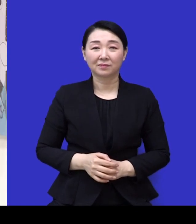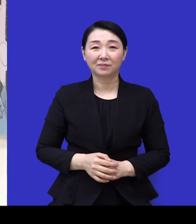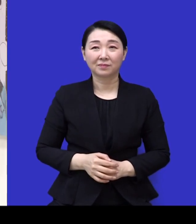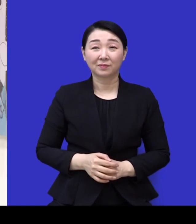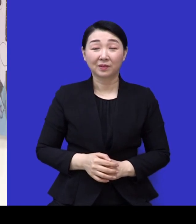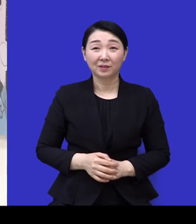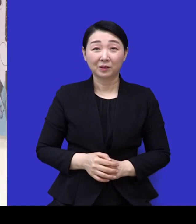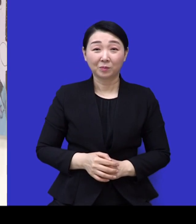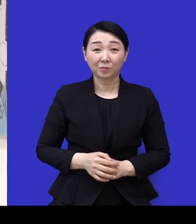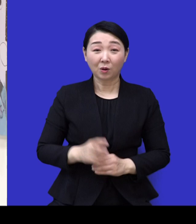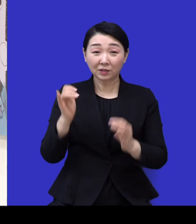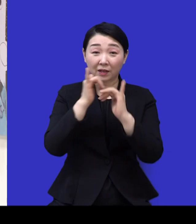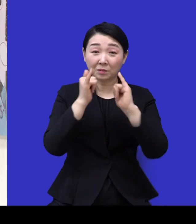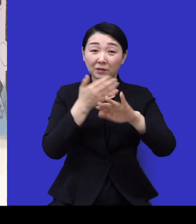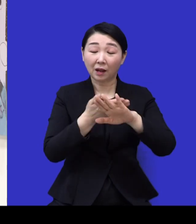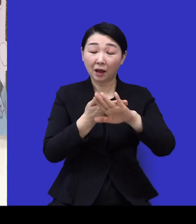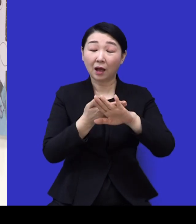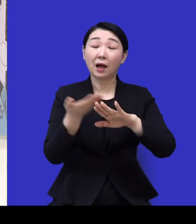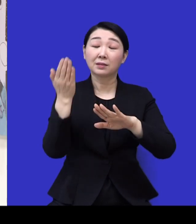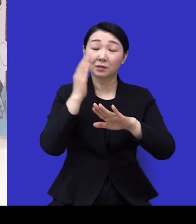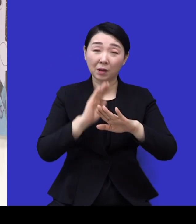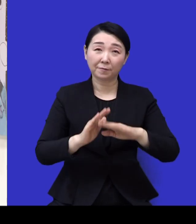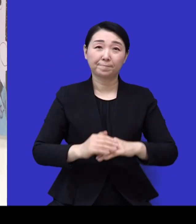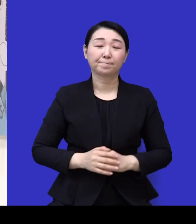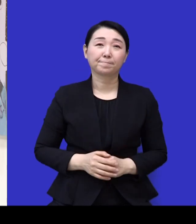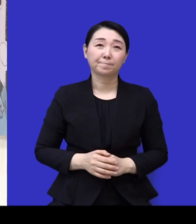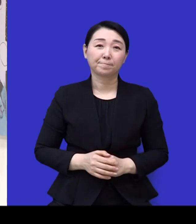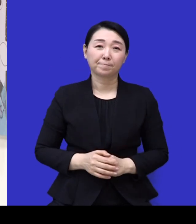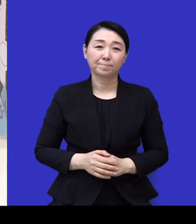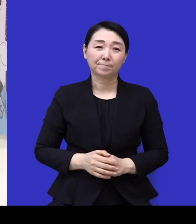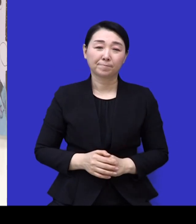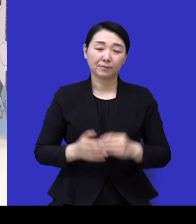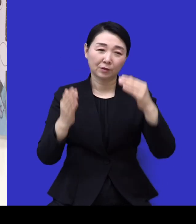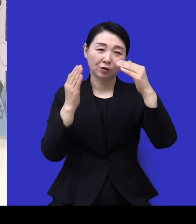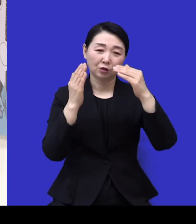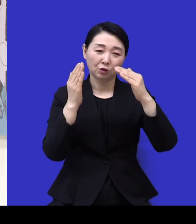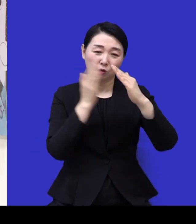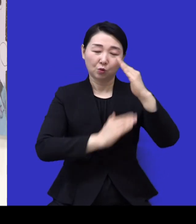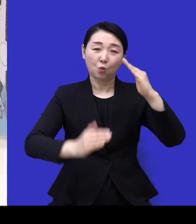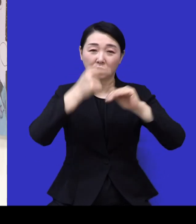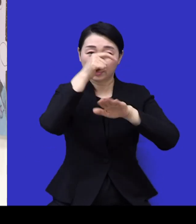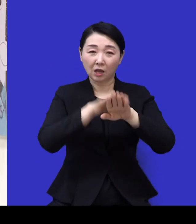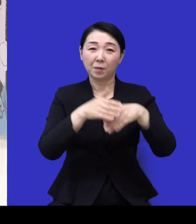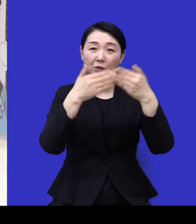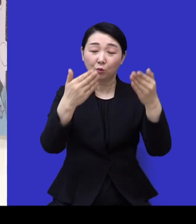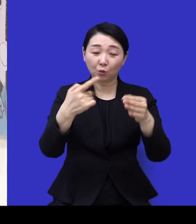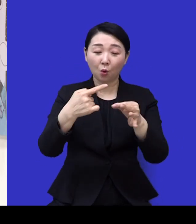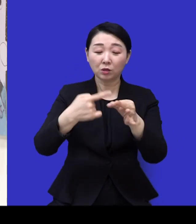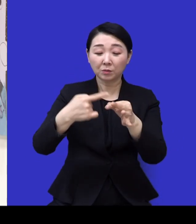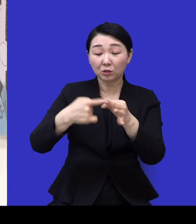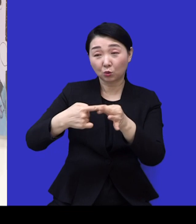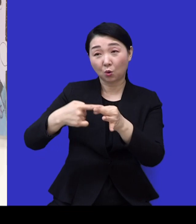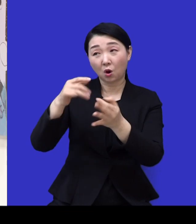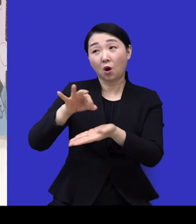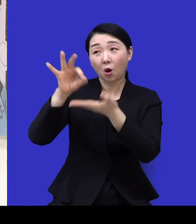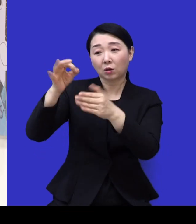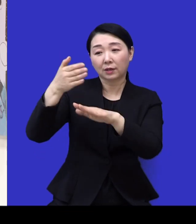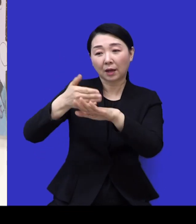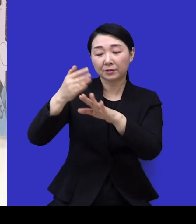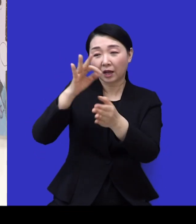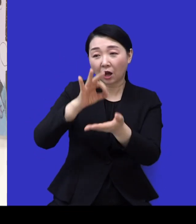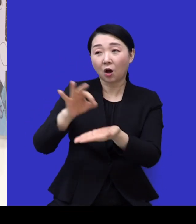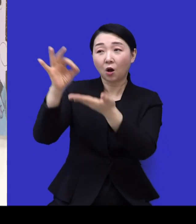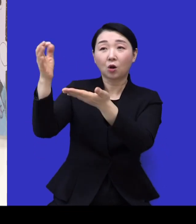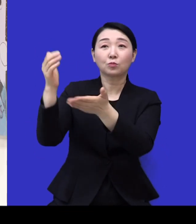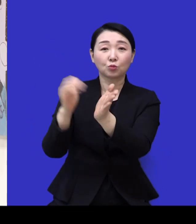못하겠지만 공예배 드리고 빠지지 않고 뭐 11조 하고 감사헌금 하고 저는 그냥 이 세상에서 이렇게 사는